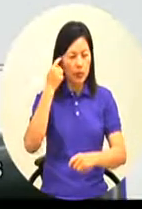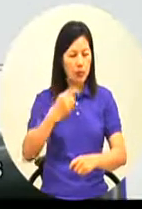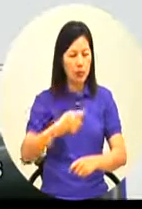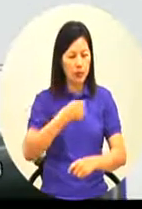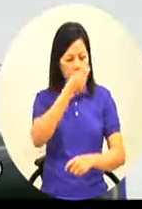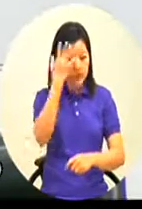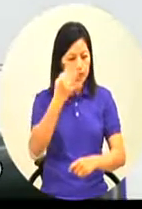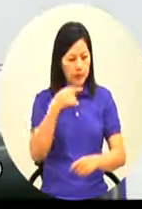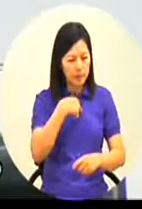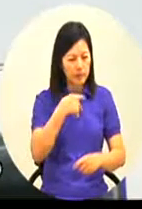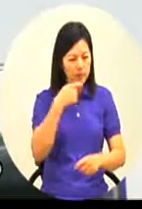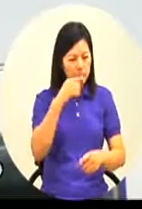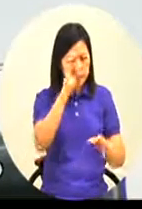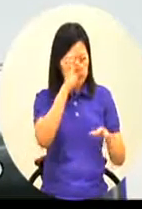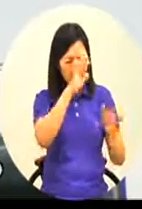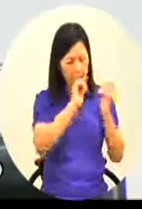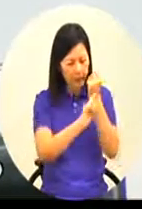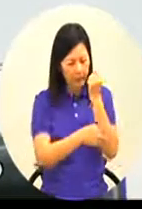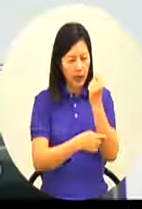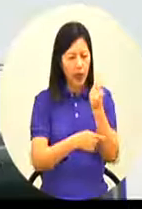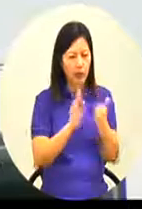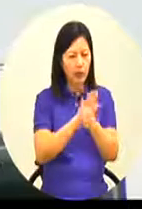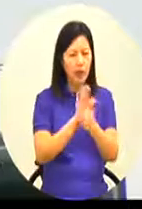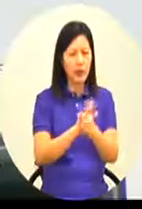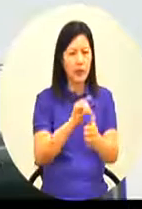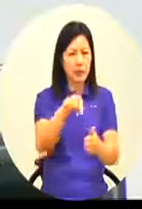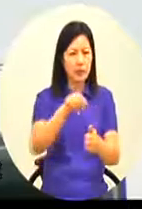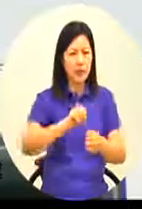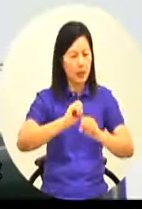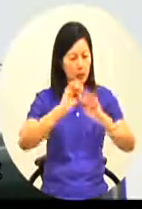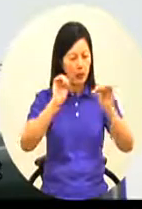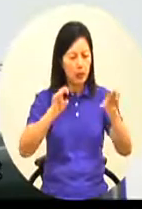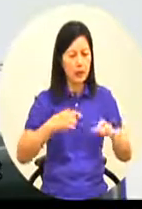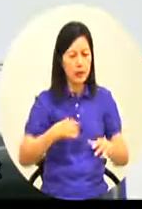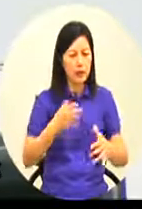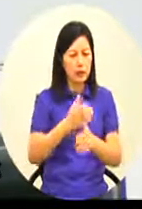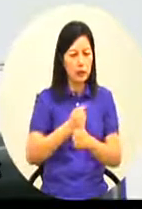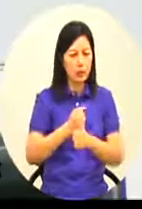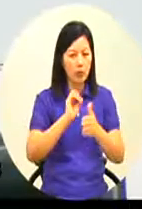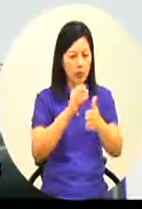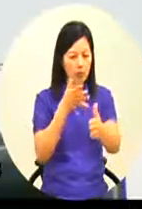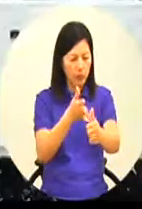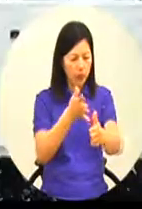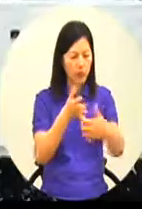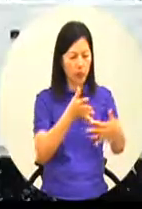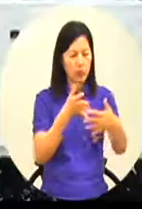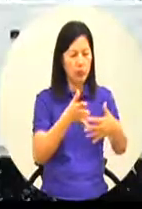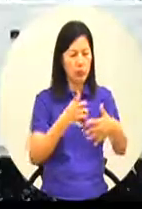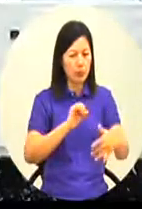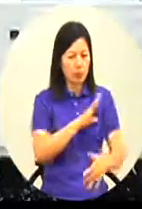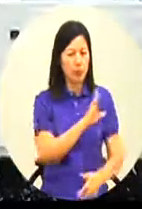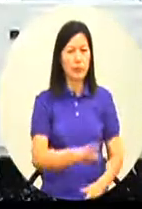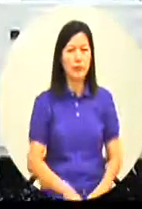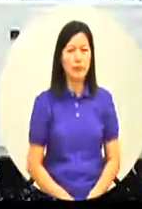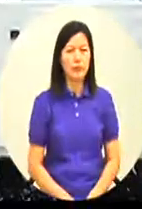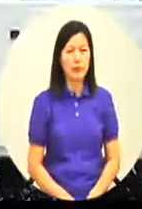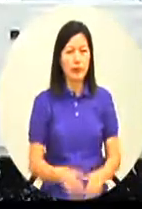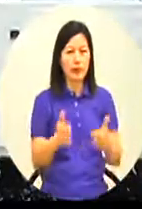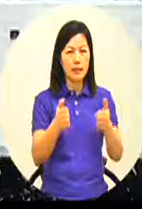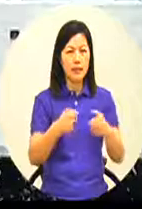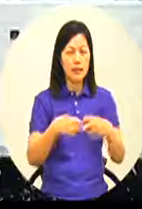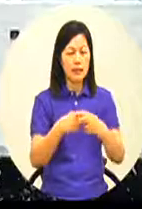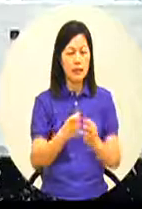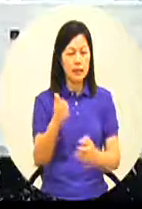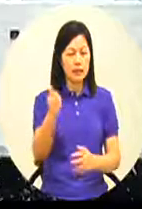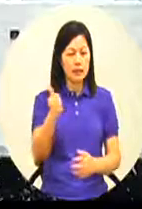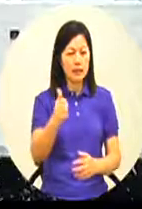度来为这件事情来发声。那我今天的总咨询到这边结束，谢谢。 好，谢谢李波义议员的咨